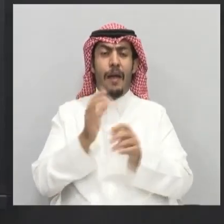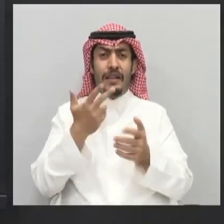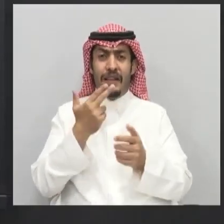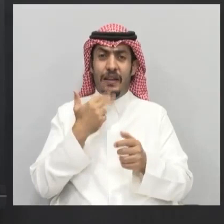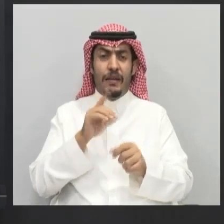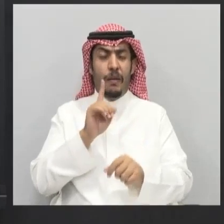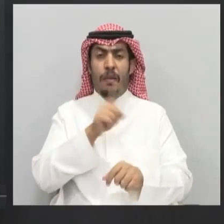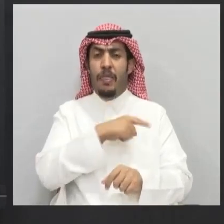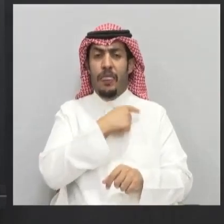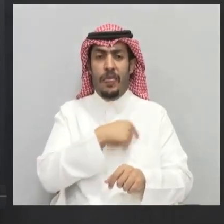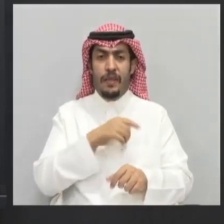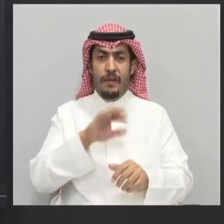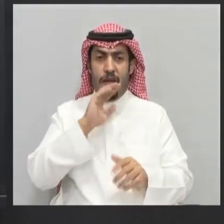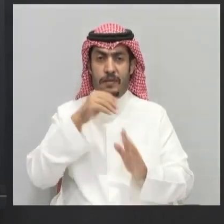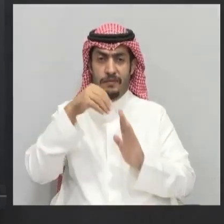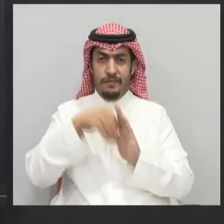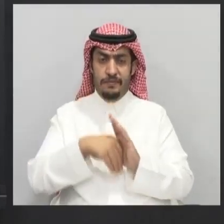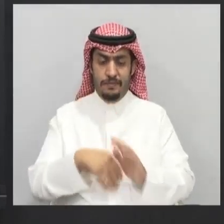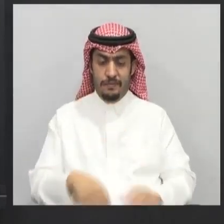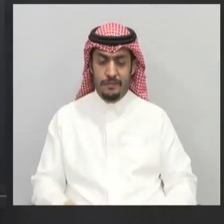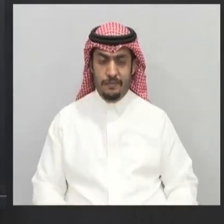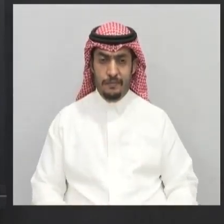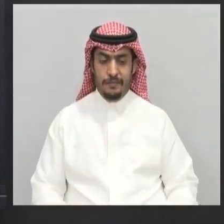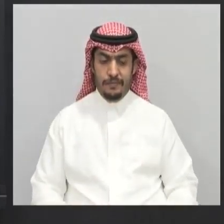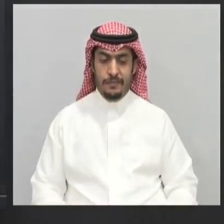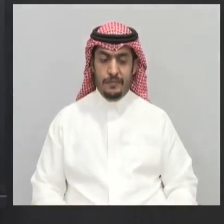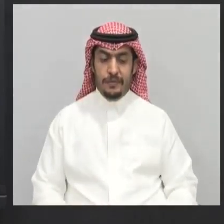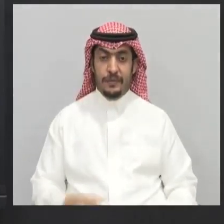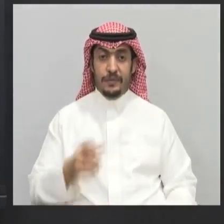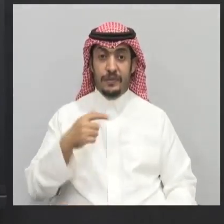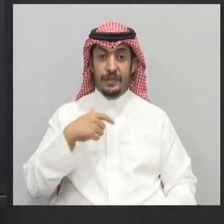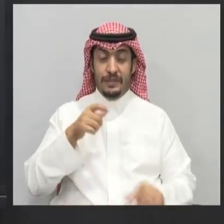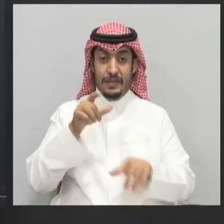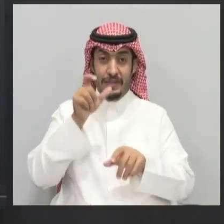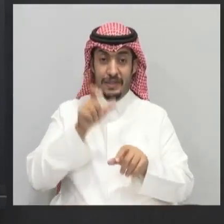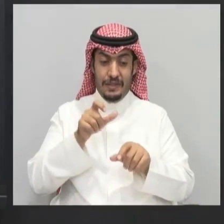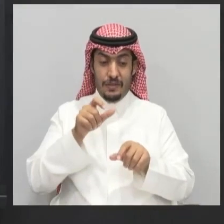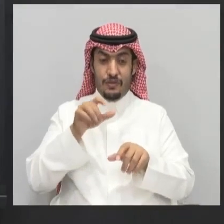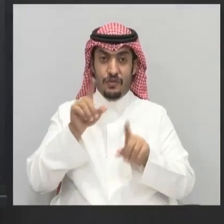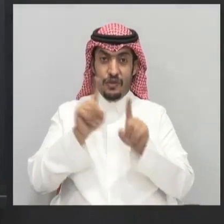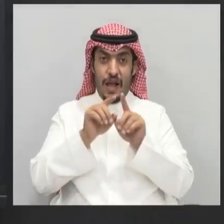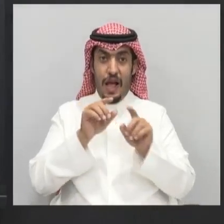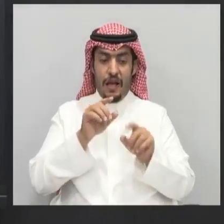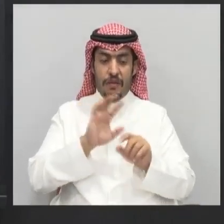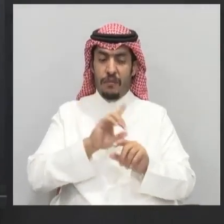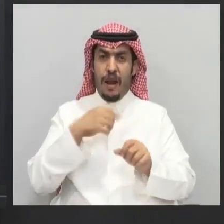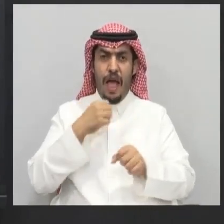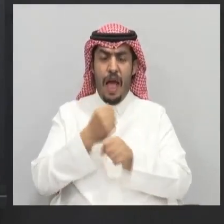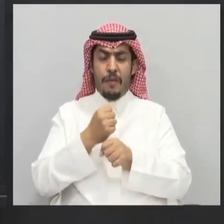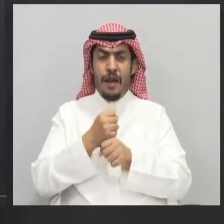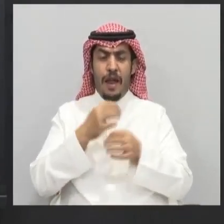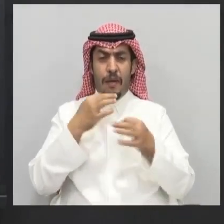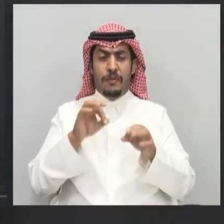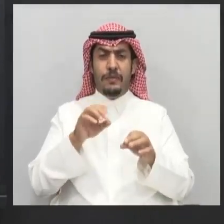يعمله يحبط نسال الله السلامه والعافيه واما صاحب الشرك الاصغر فانه انها لا تحبط اعماله